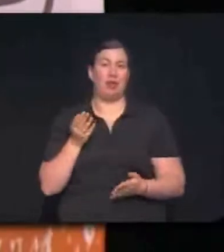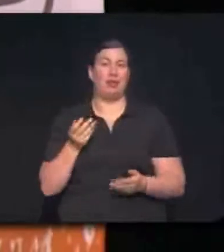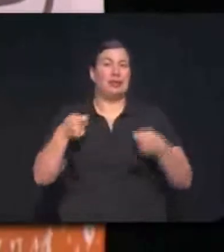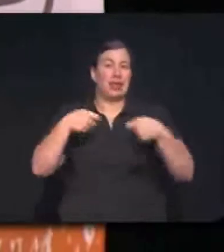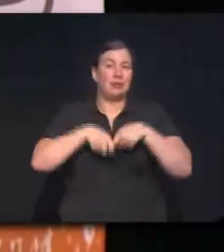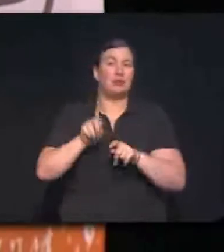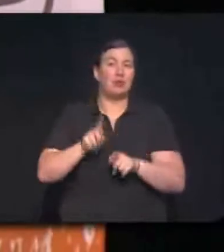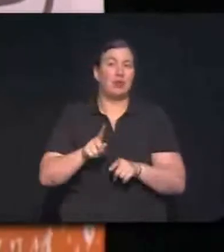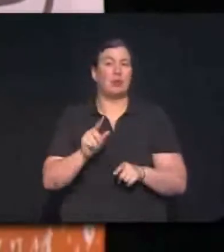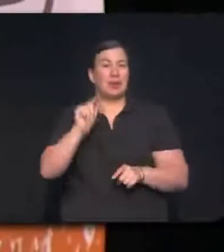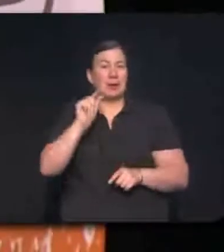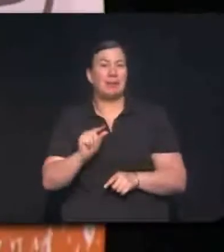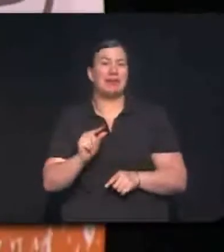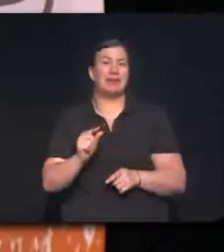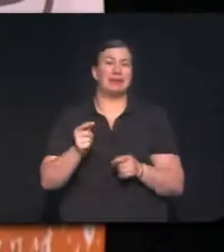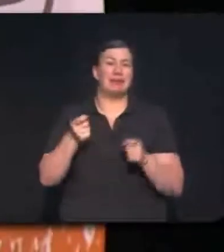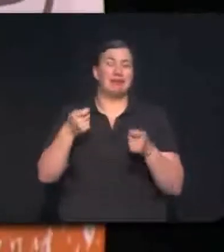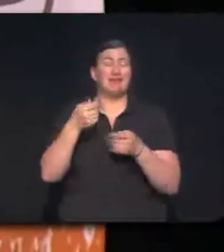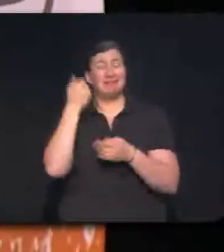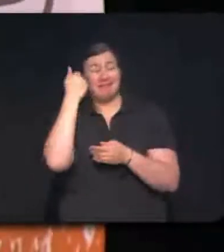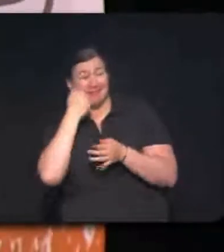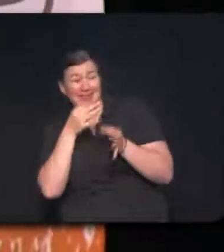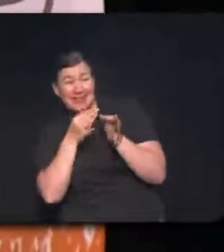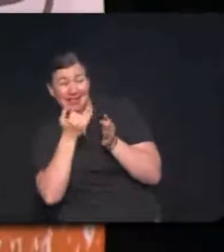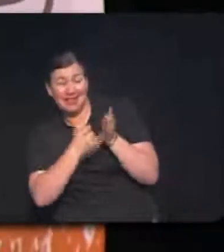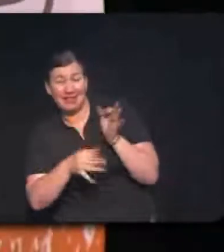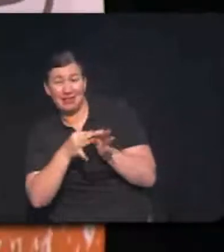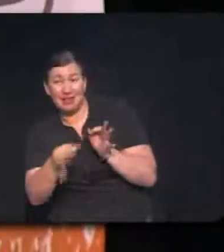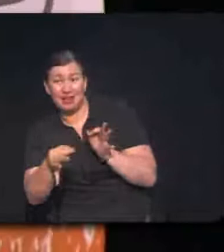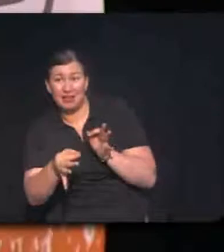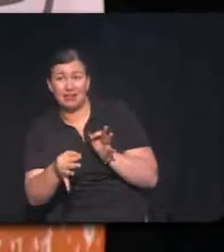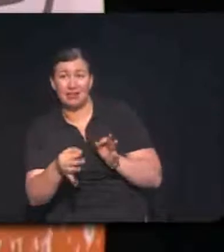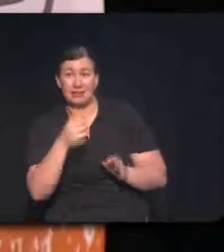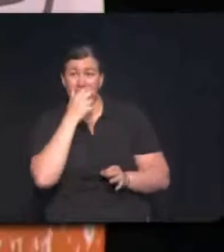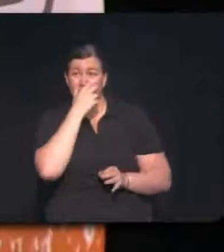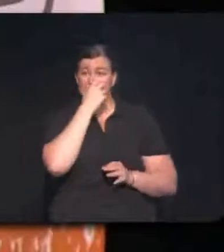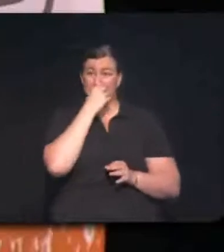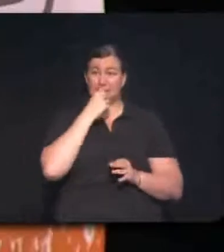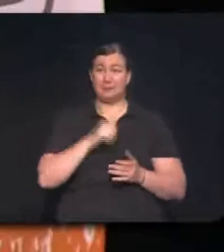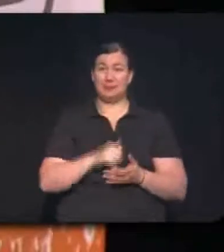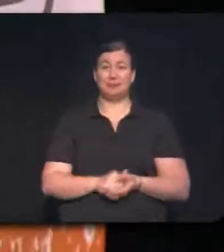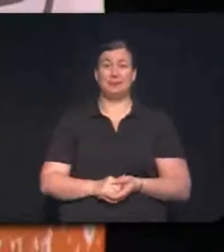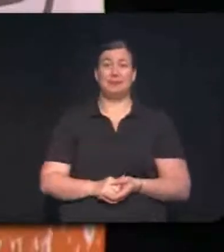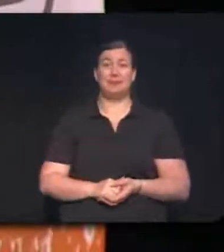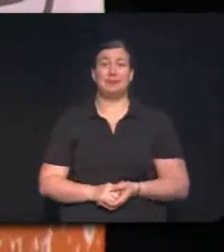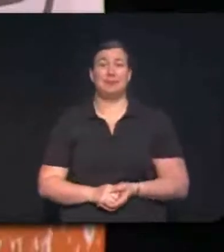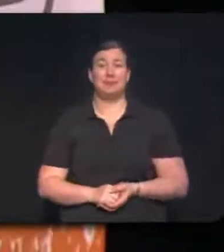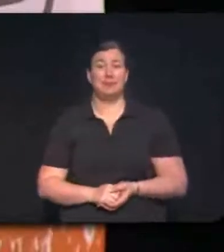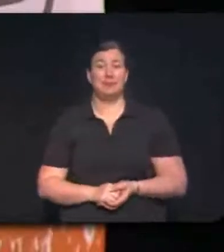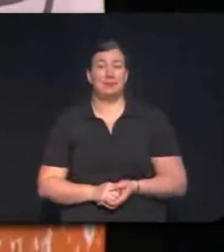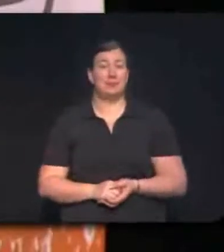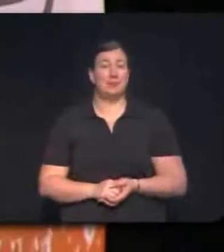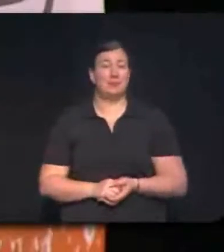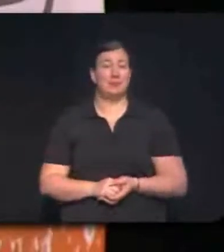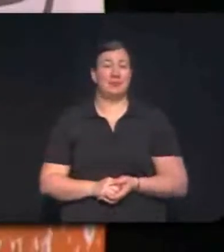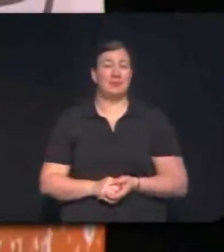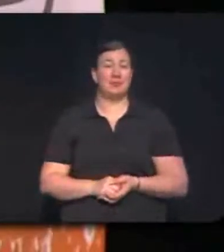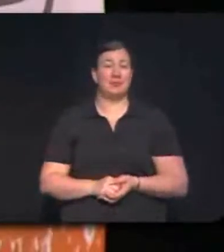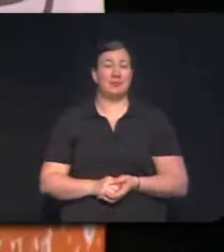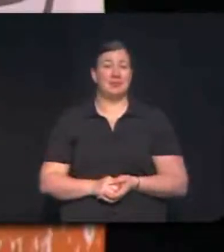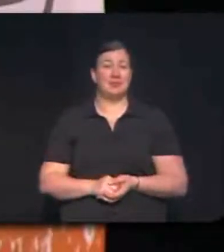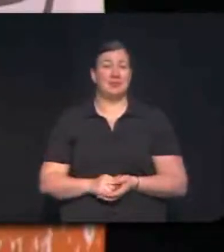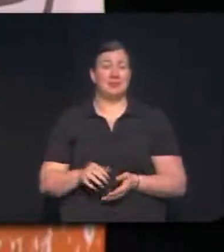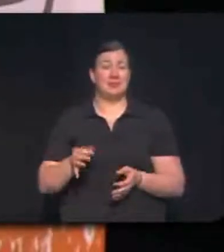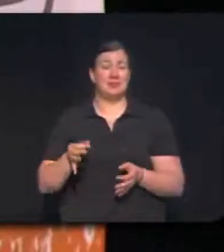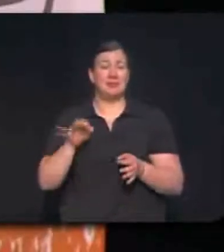stattfinden können weil wir als Basis Mitglieder können nicht jeden Tag abstimmen wir haben auch ein Leben